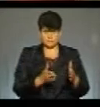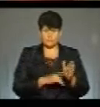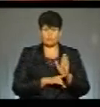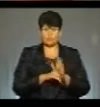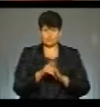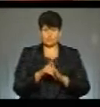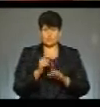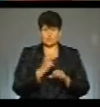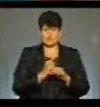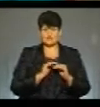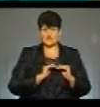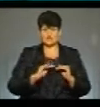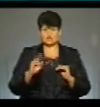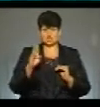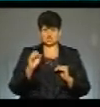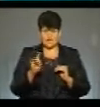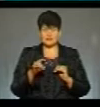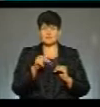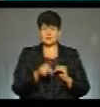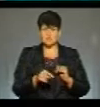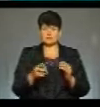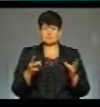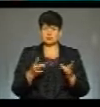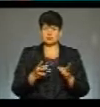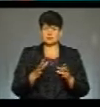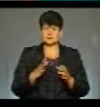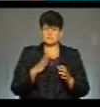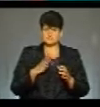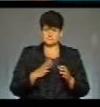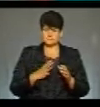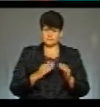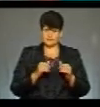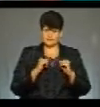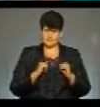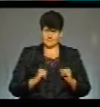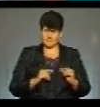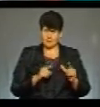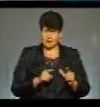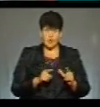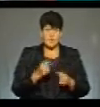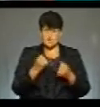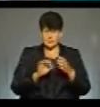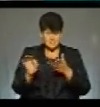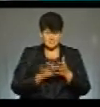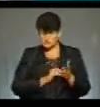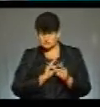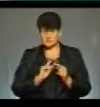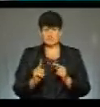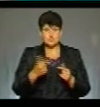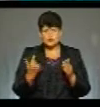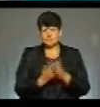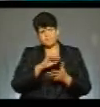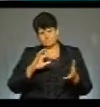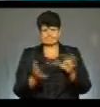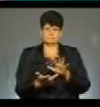почнуть робити нижній шар, він потребує вистоятись. Якщо по ньому зараз підуть машини, вони підуть зразу, воно знову все переверне.